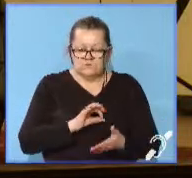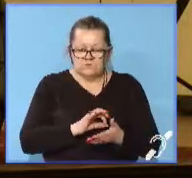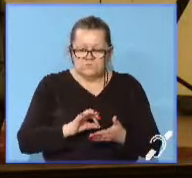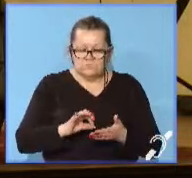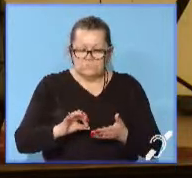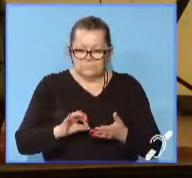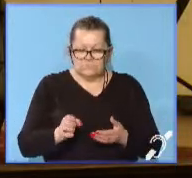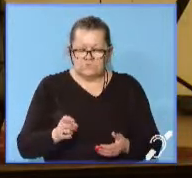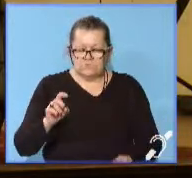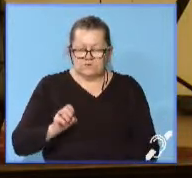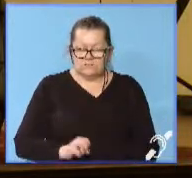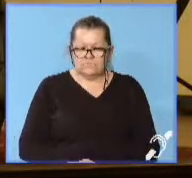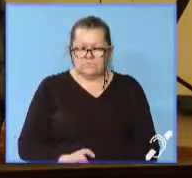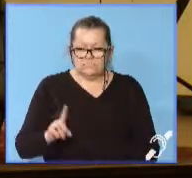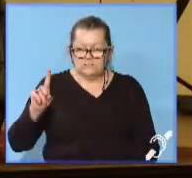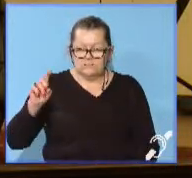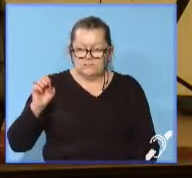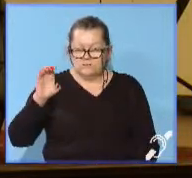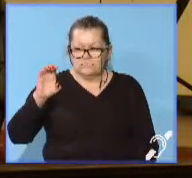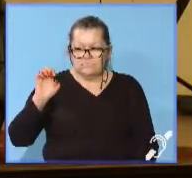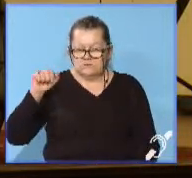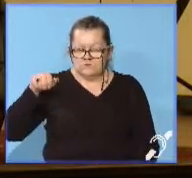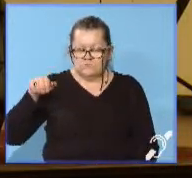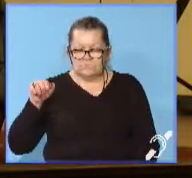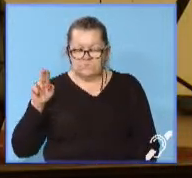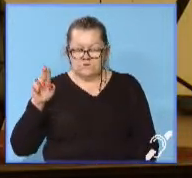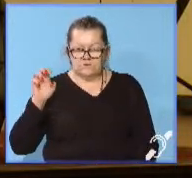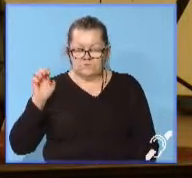fiind pe versurile marelui poet Mihai